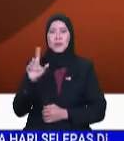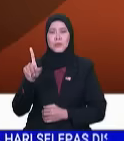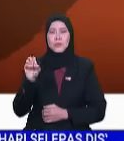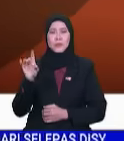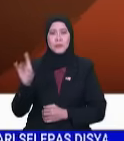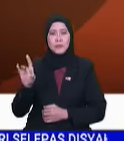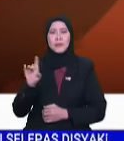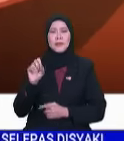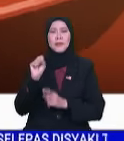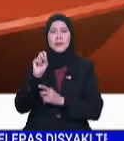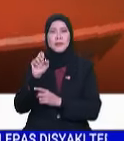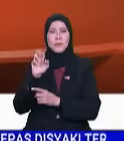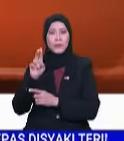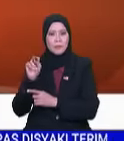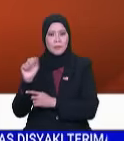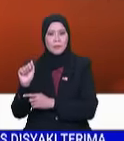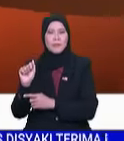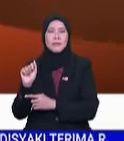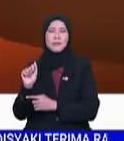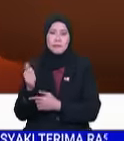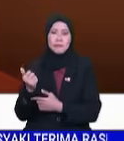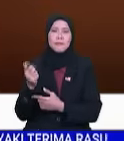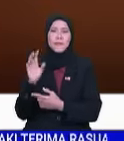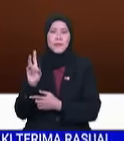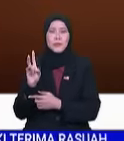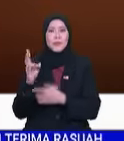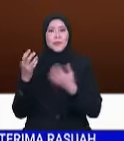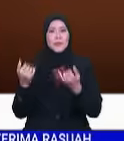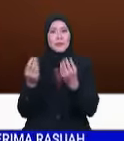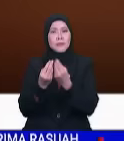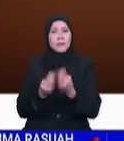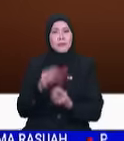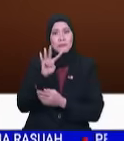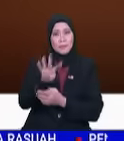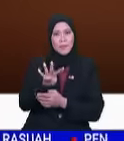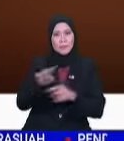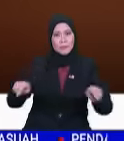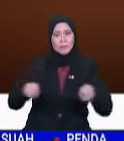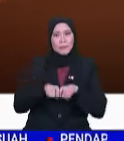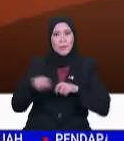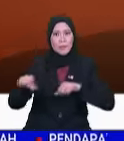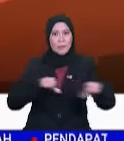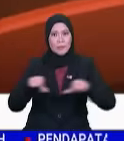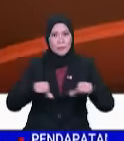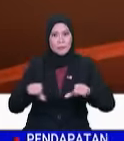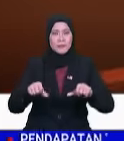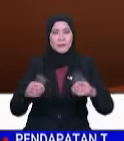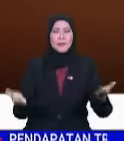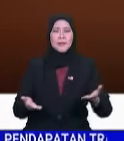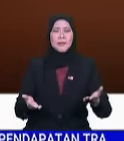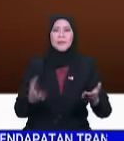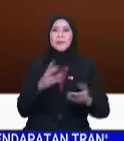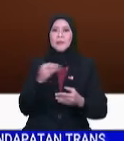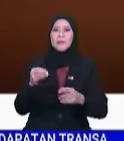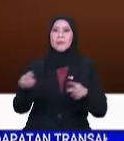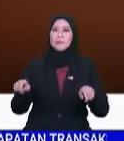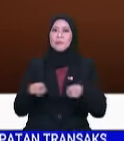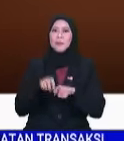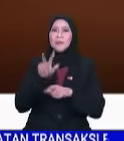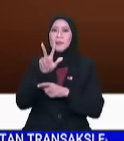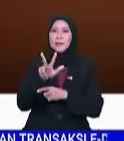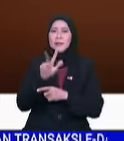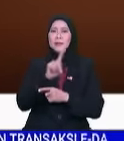dan Sandakan 67 kes. Dalam pada itu, 4 lokaliti merekodkan wabak aktif di negeri ini. Lokaliti terbabit 3 di